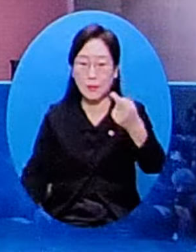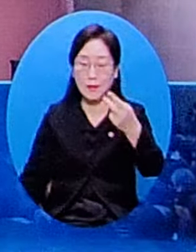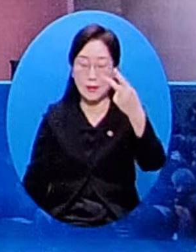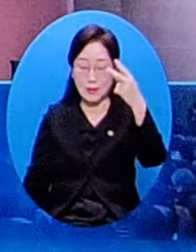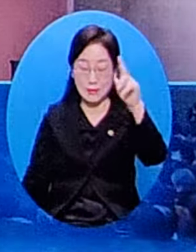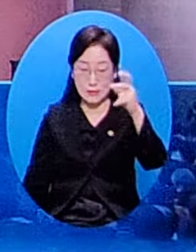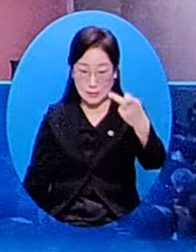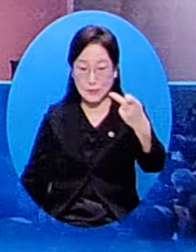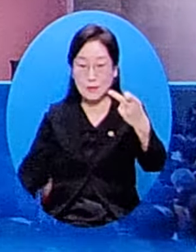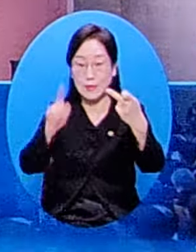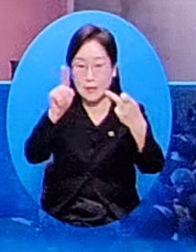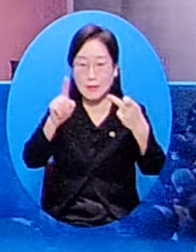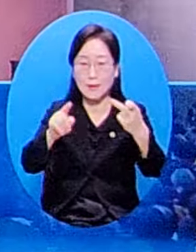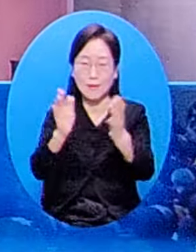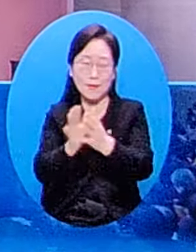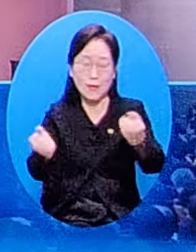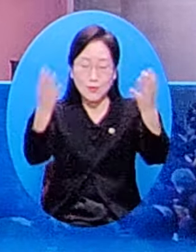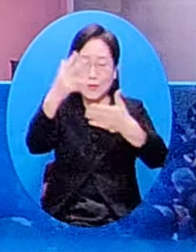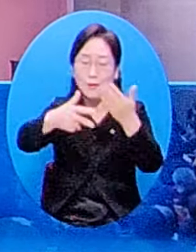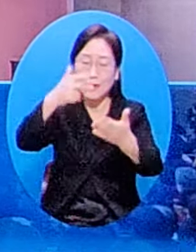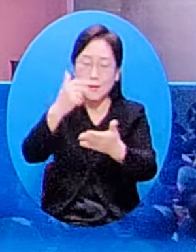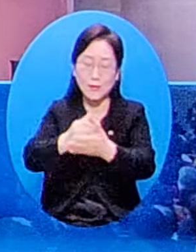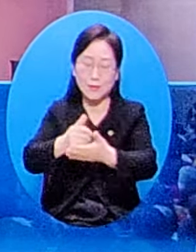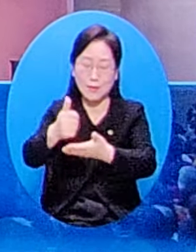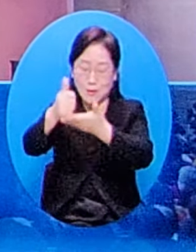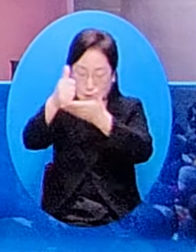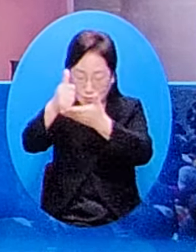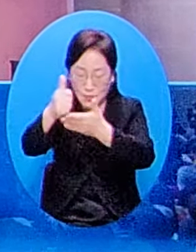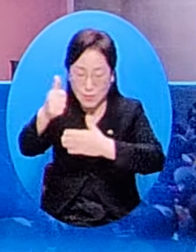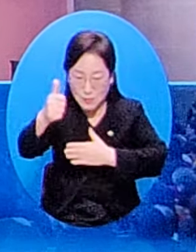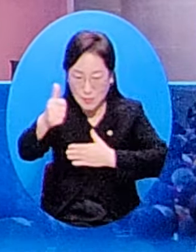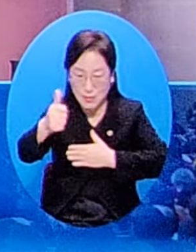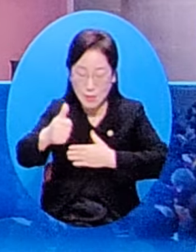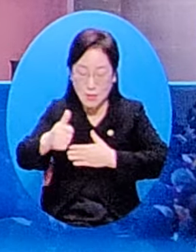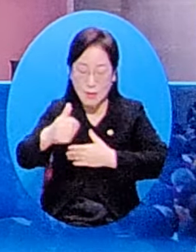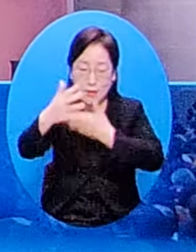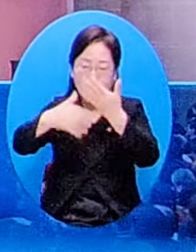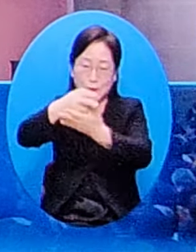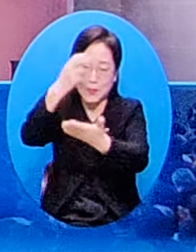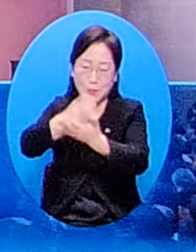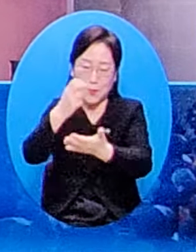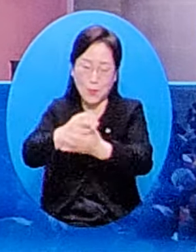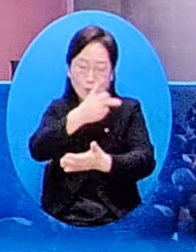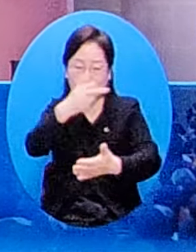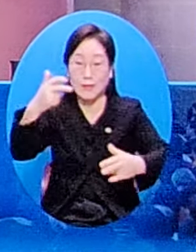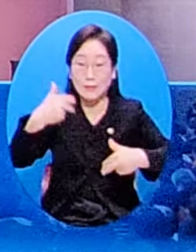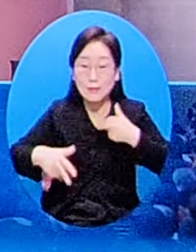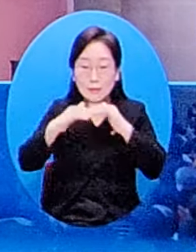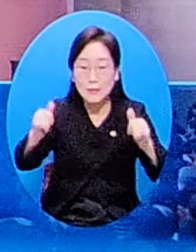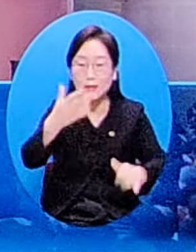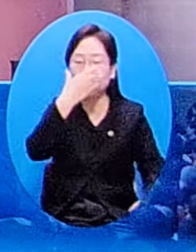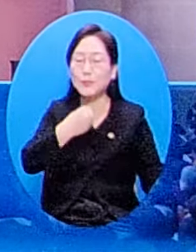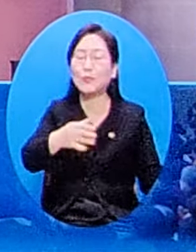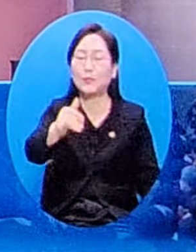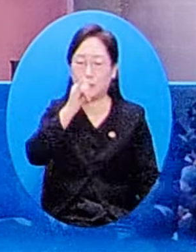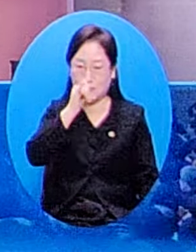1절을 말씀합니다. 할렐루야 야훼를 경외하며 그의 계명을 크게 즐거워하는 자는 복이